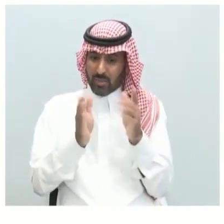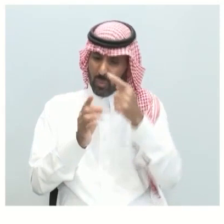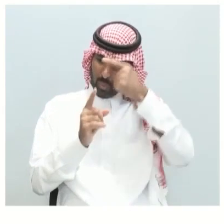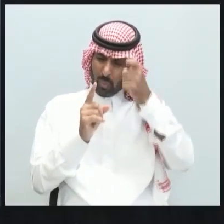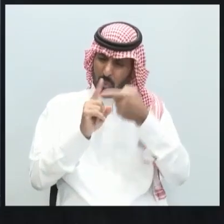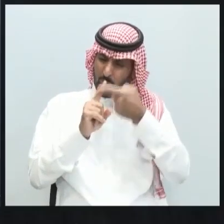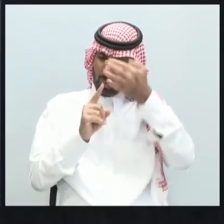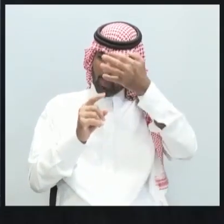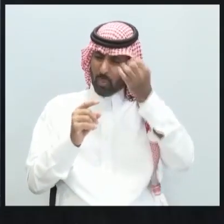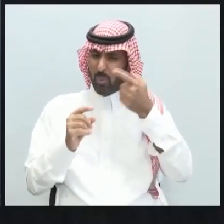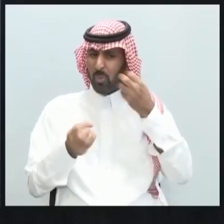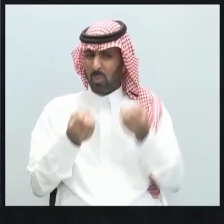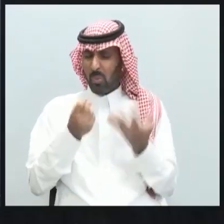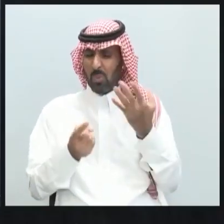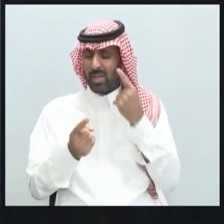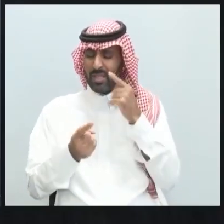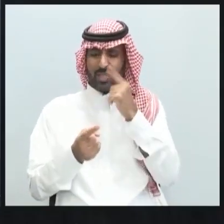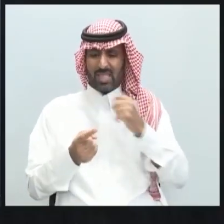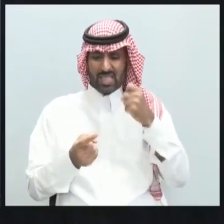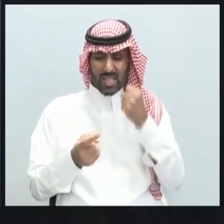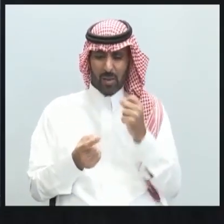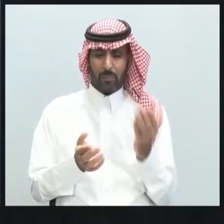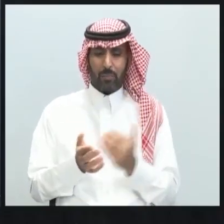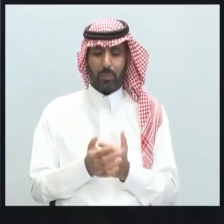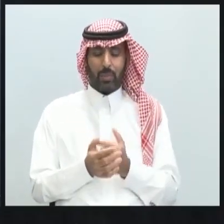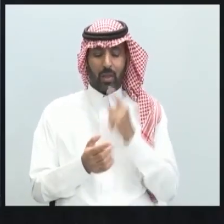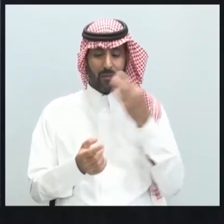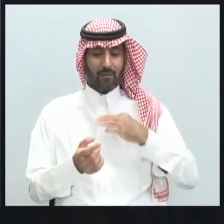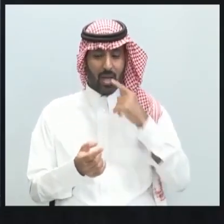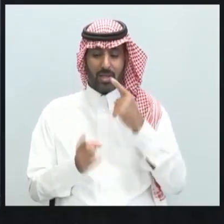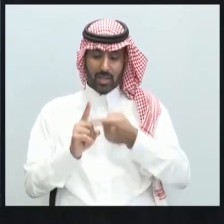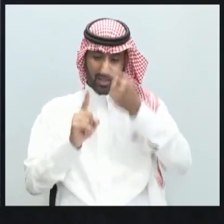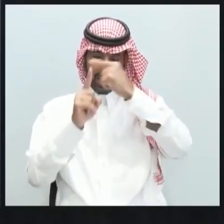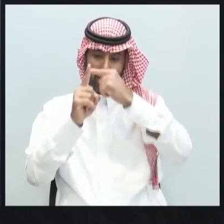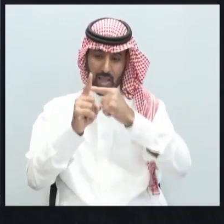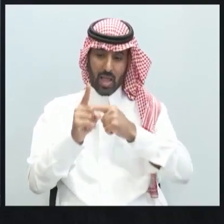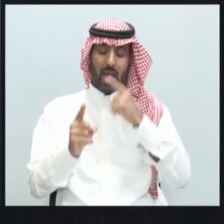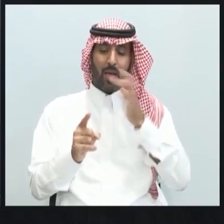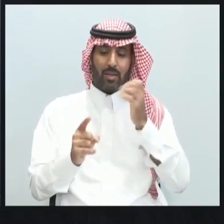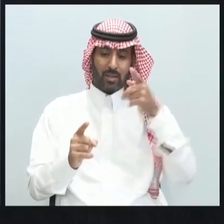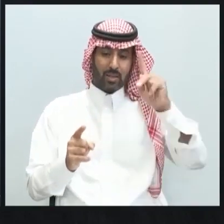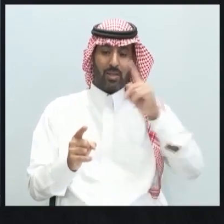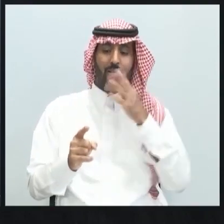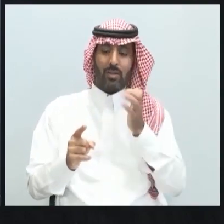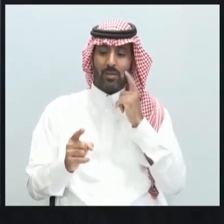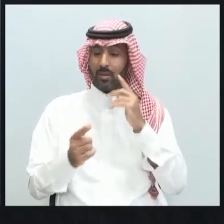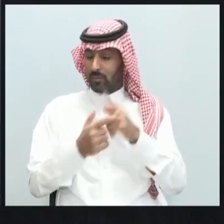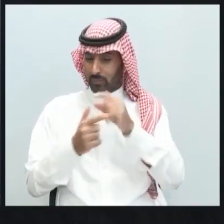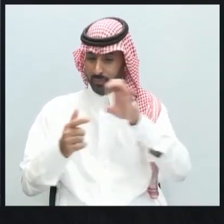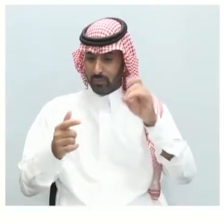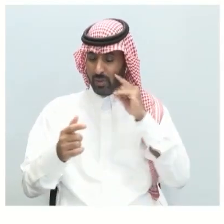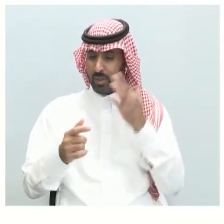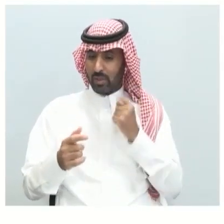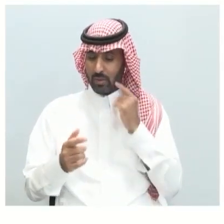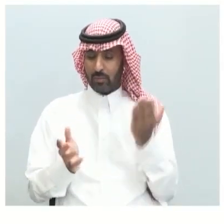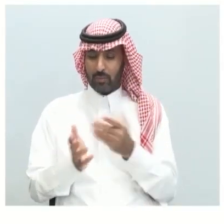ستحتاج اذا ستصبح المساله الصعبه فائده التدريج بالكلفن بسط لي المعادلات وبسط لي